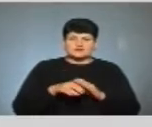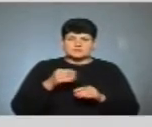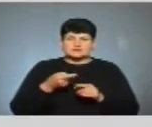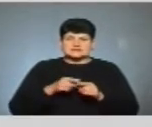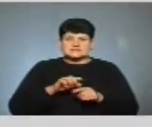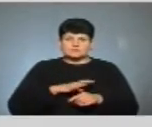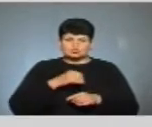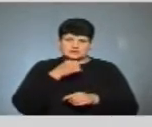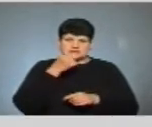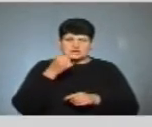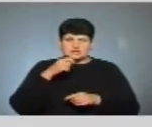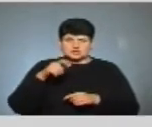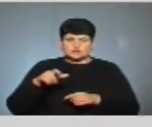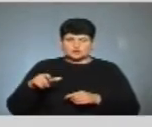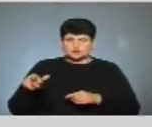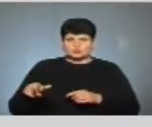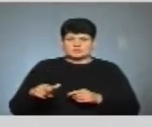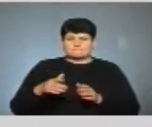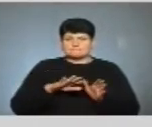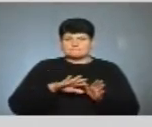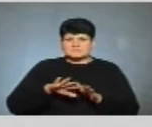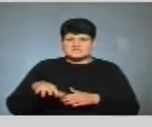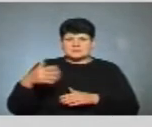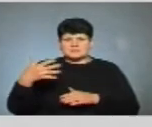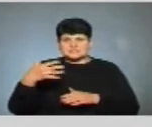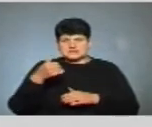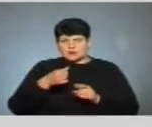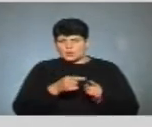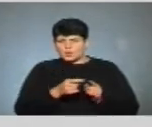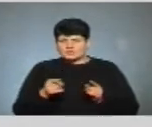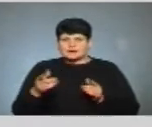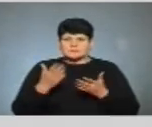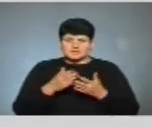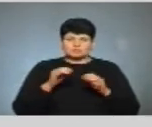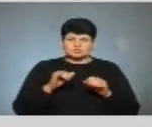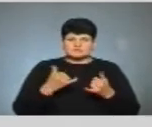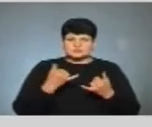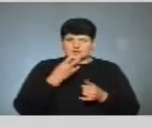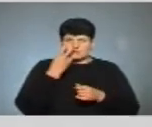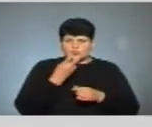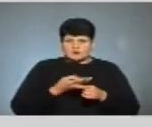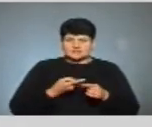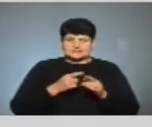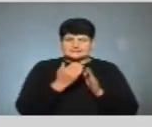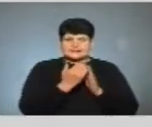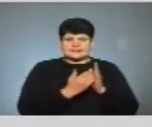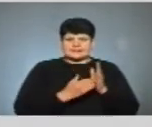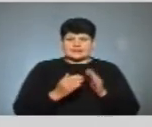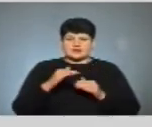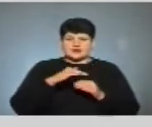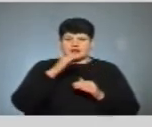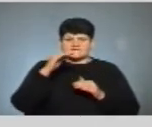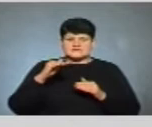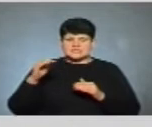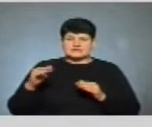були старші люди, зокрема люди після 50 років. Ми маємо можливість зараз побачити це на графіці.